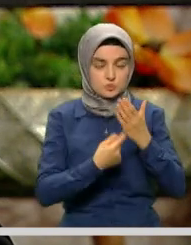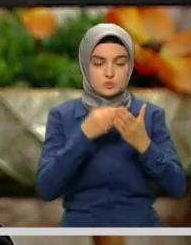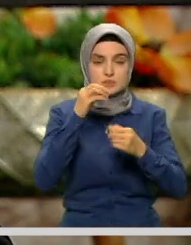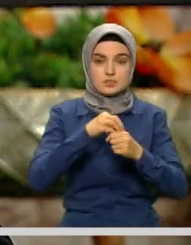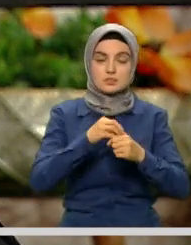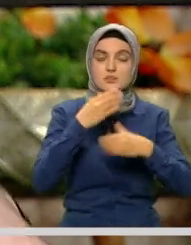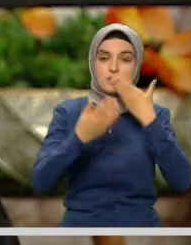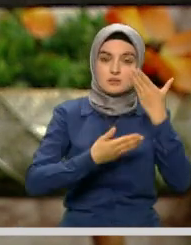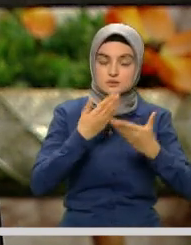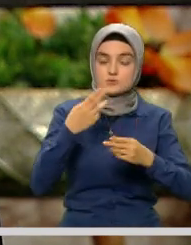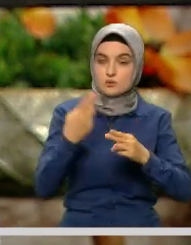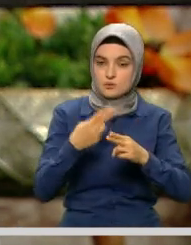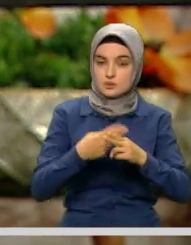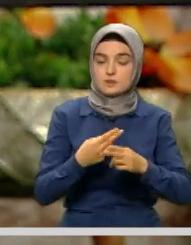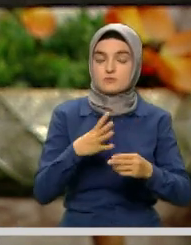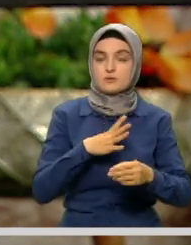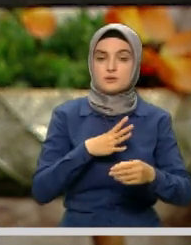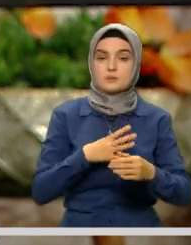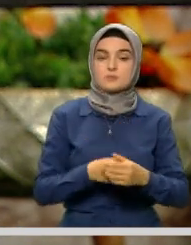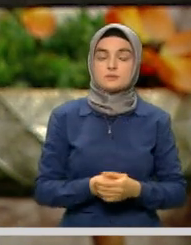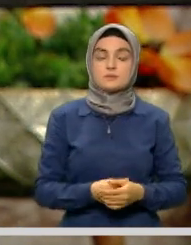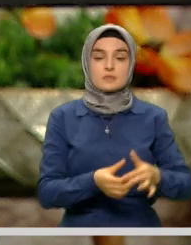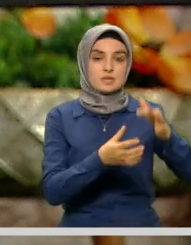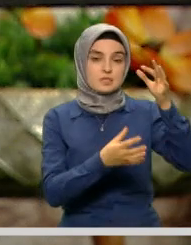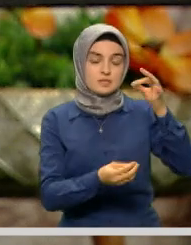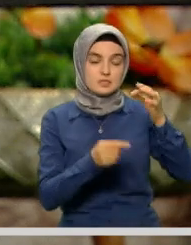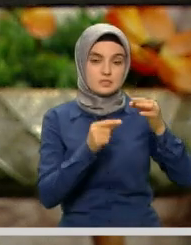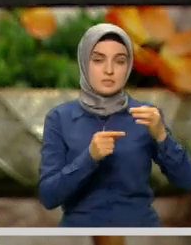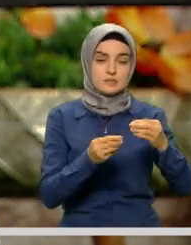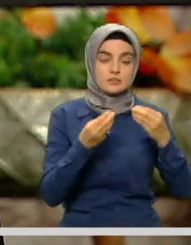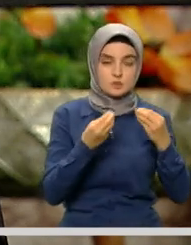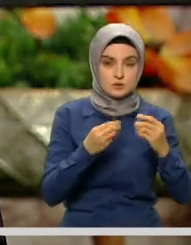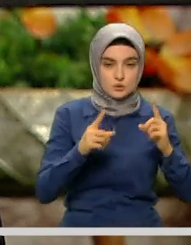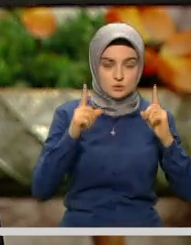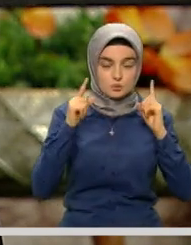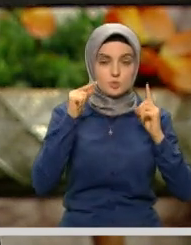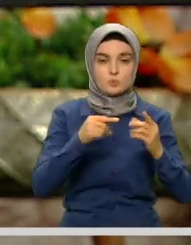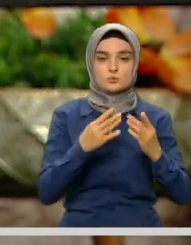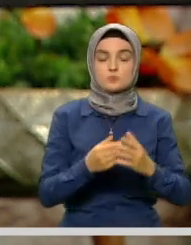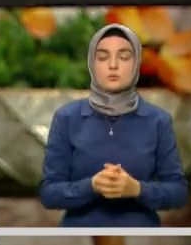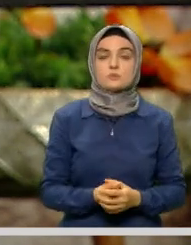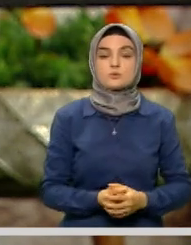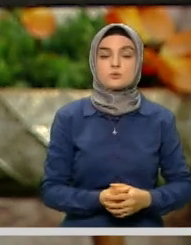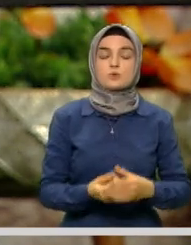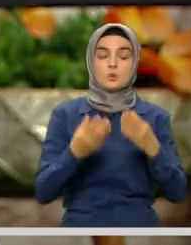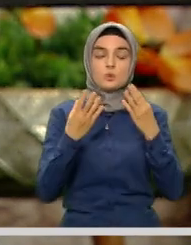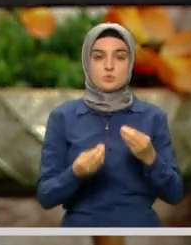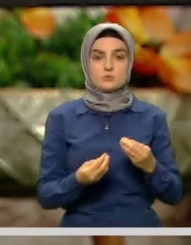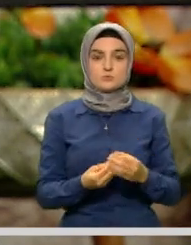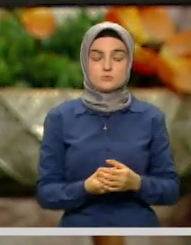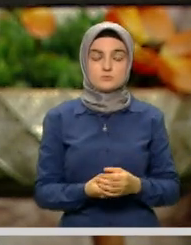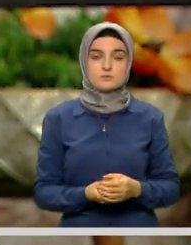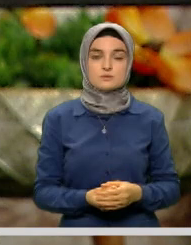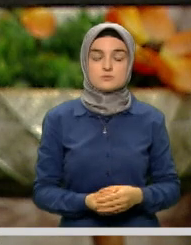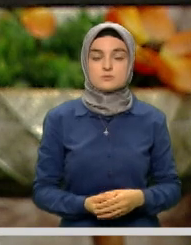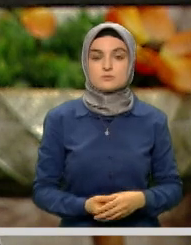ve örnek veriyor. Yani demek ki insana nasuh tövbesi tam bu noktaya, bu eşiğe geldiği zaman